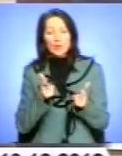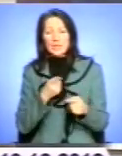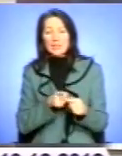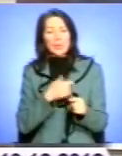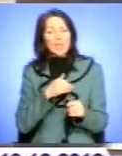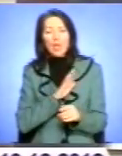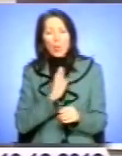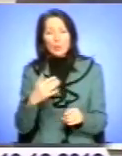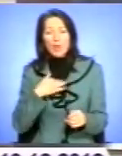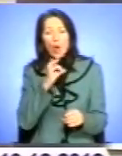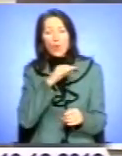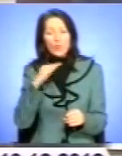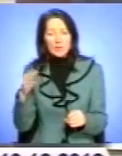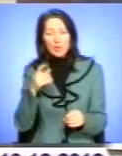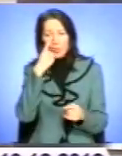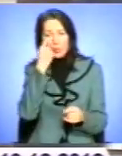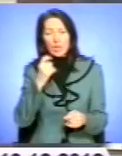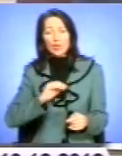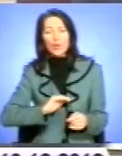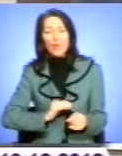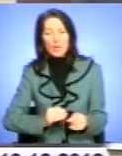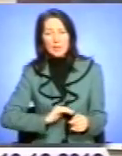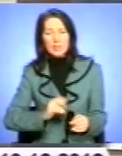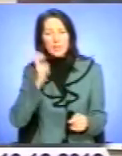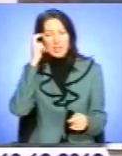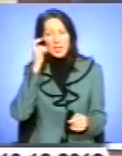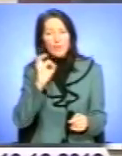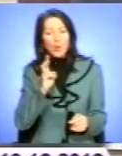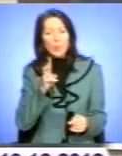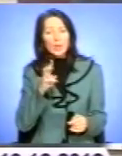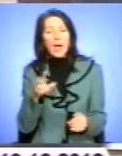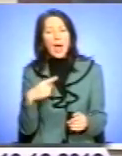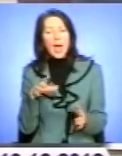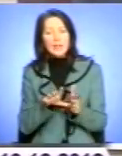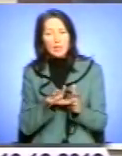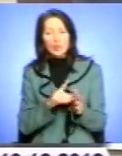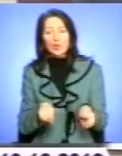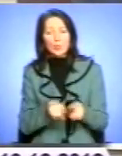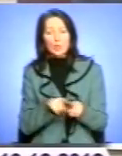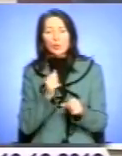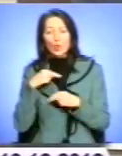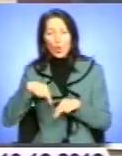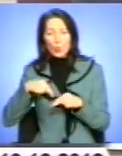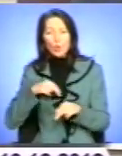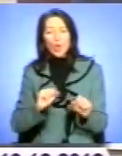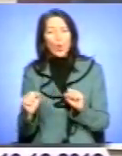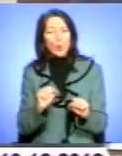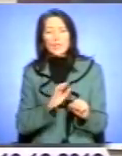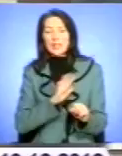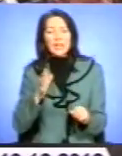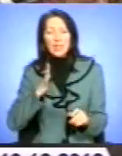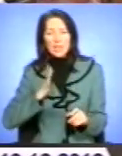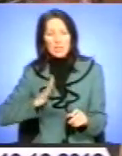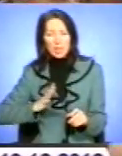попереджую власників «Київобленерго» про те, що з подібної, з дозволу сказати, роботи уряд не